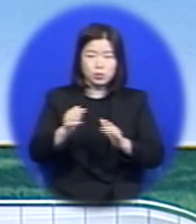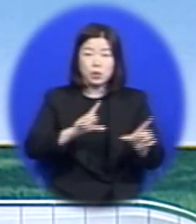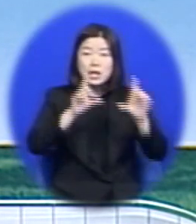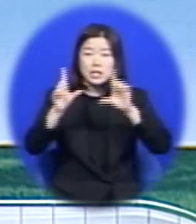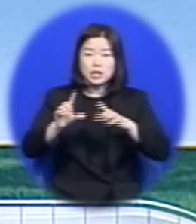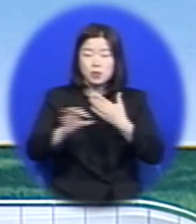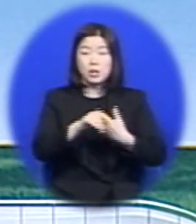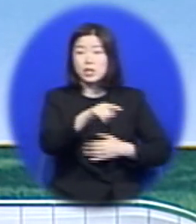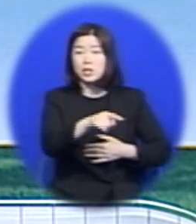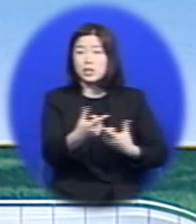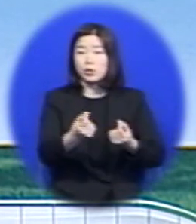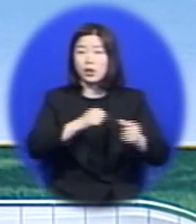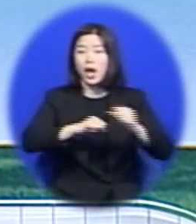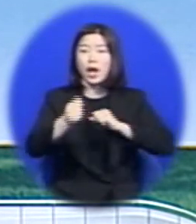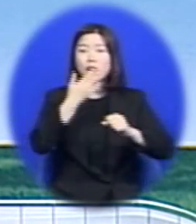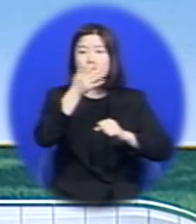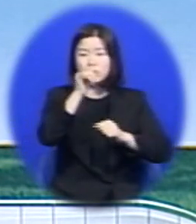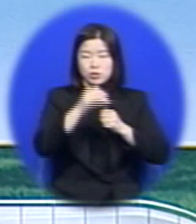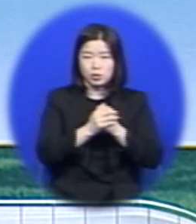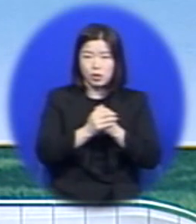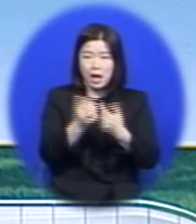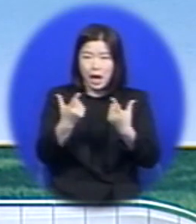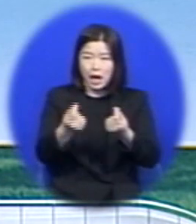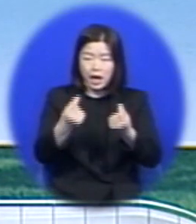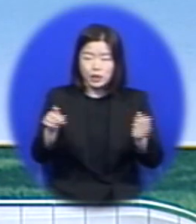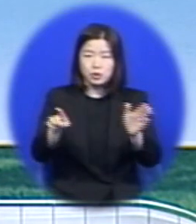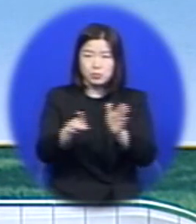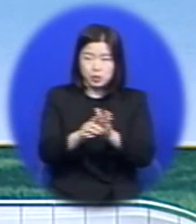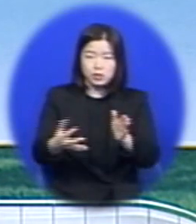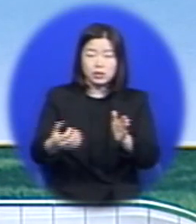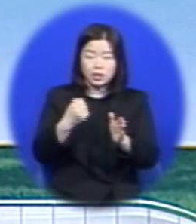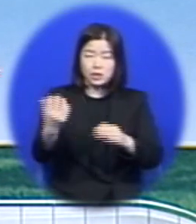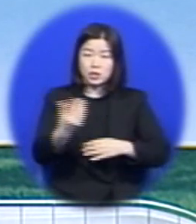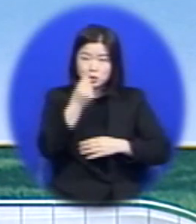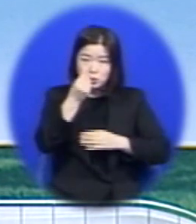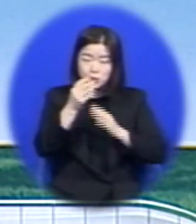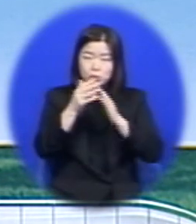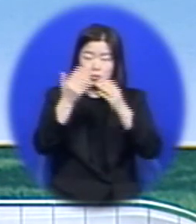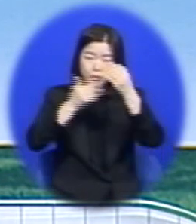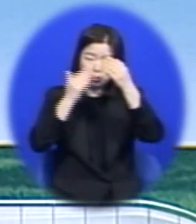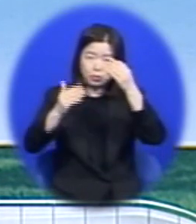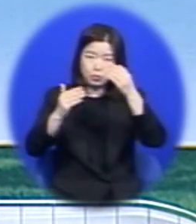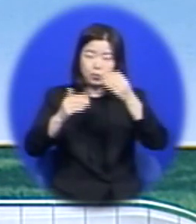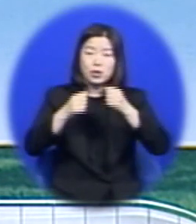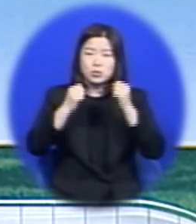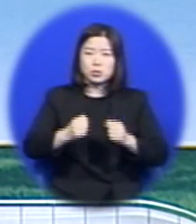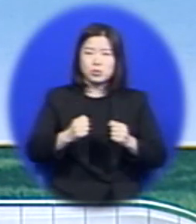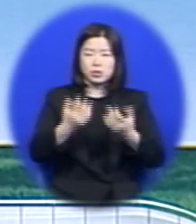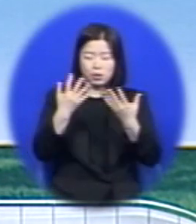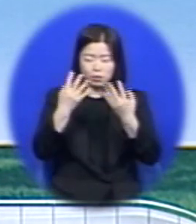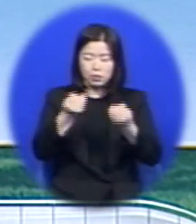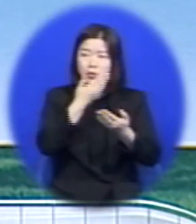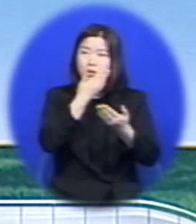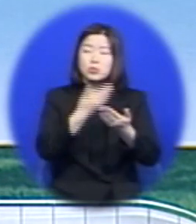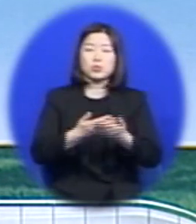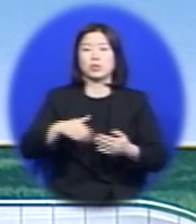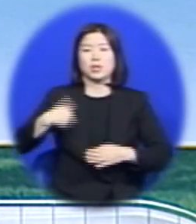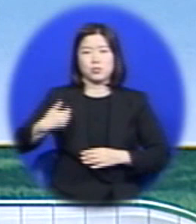돼요. 같은 믿음을 가진 성도들의 존재가 얼마나 소중한지 모르게 됩니다.